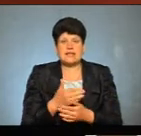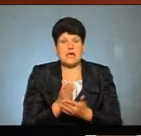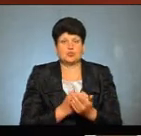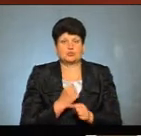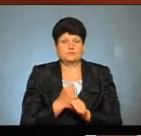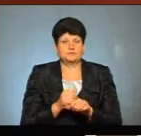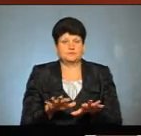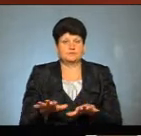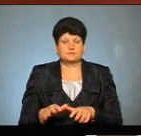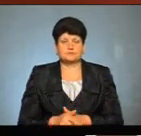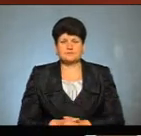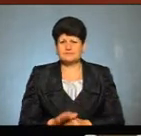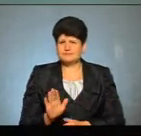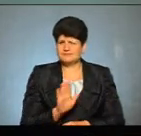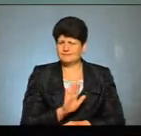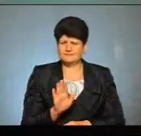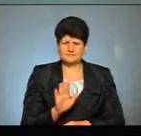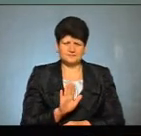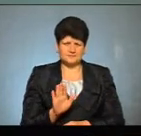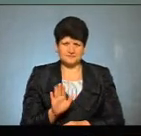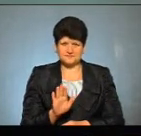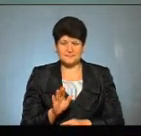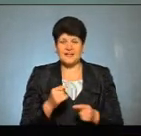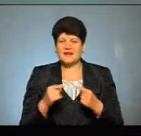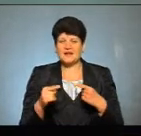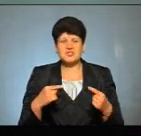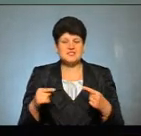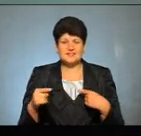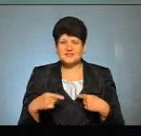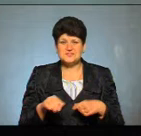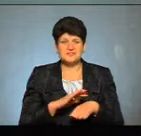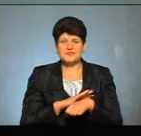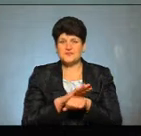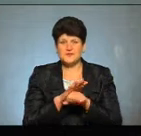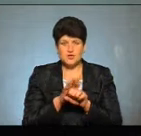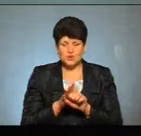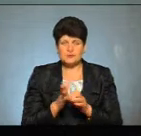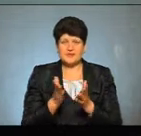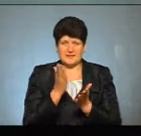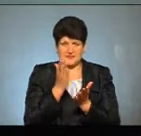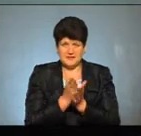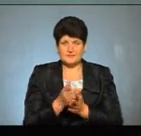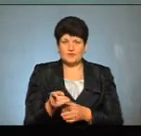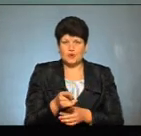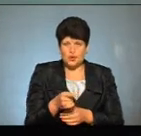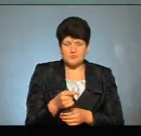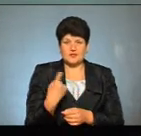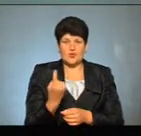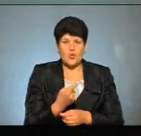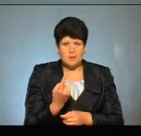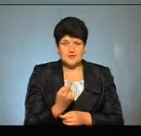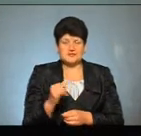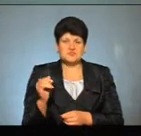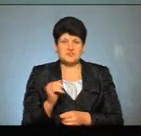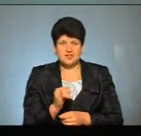місці? Ні, різниці між геномами вірусів, які циркулюють в Тернопільській області